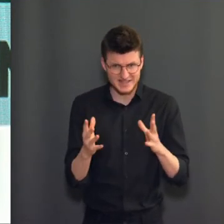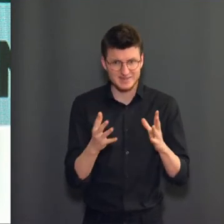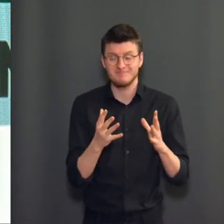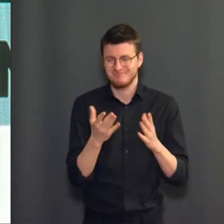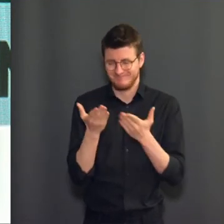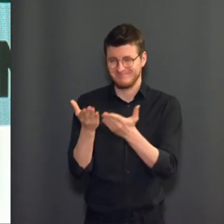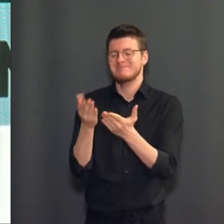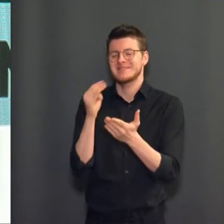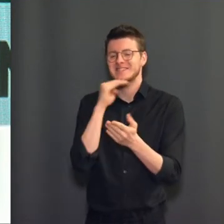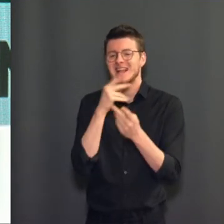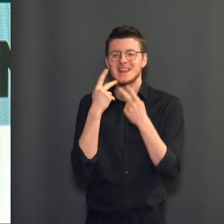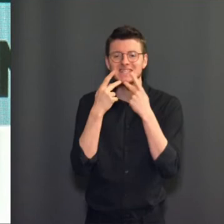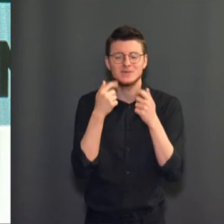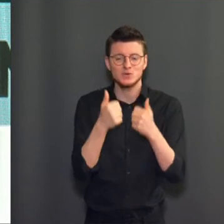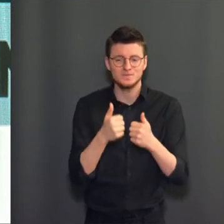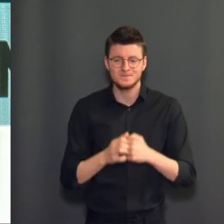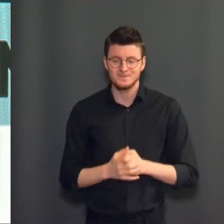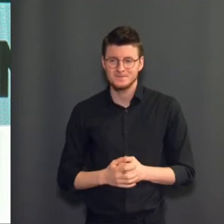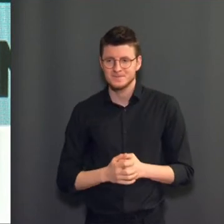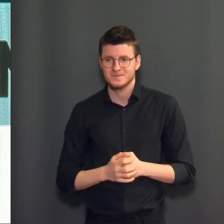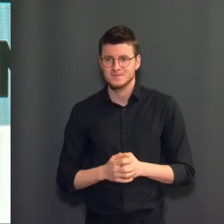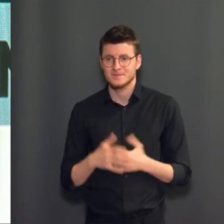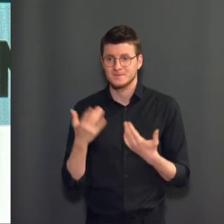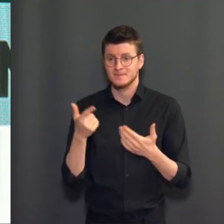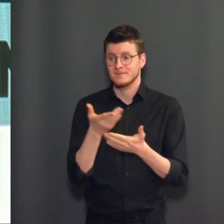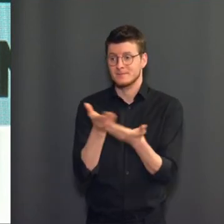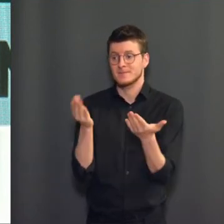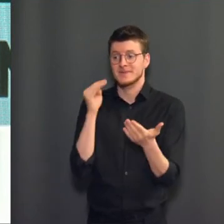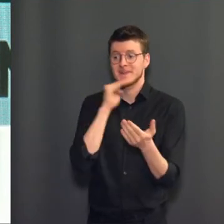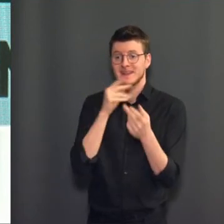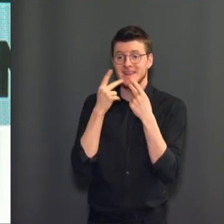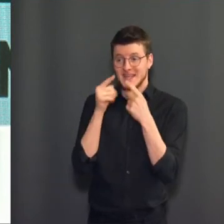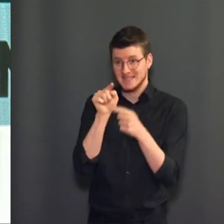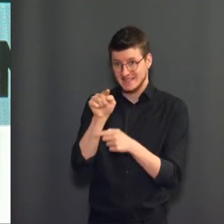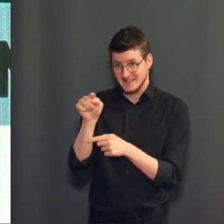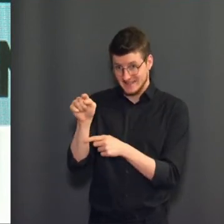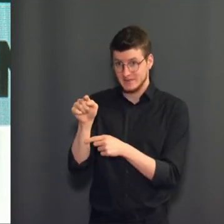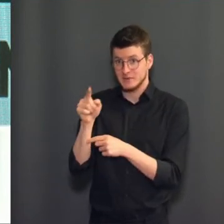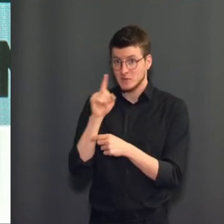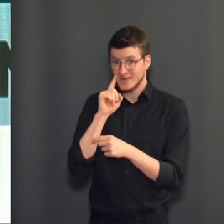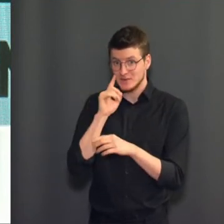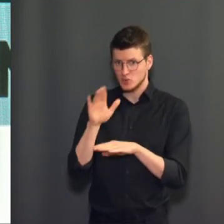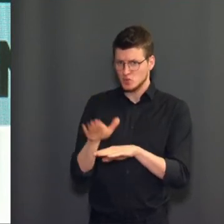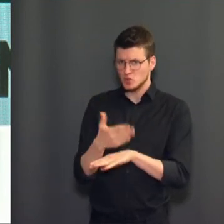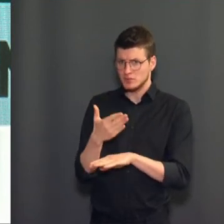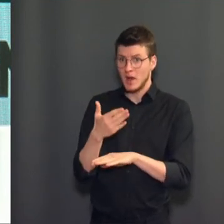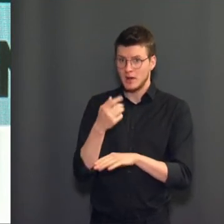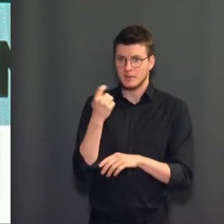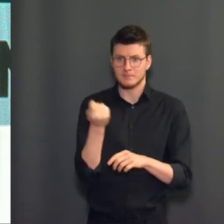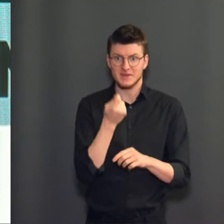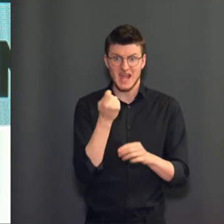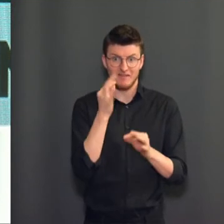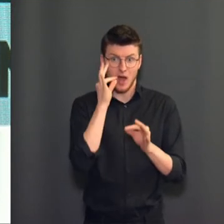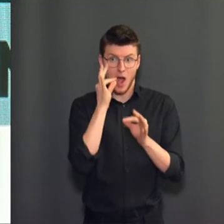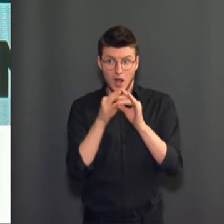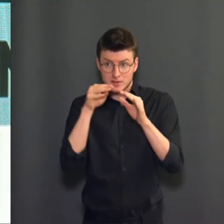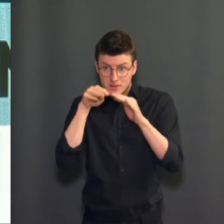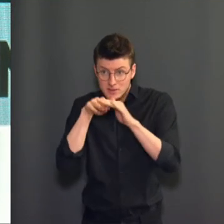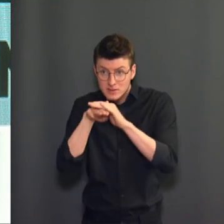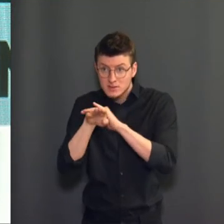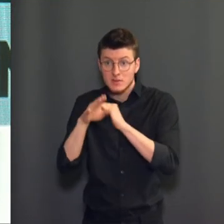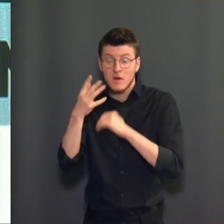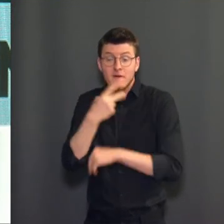Deze sneltesten worden nog steeds uitgevoerd door een bedrijfsarts of een andere arts of